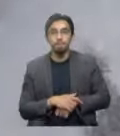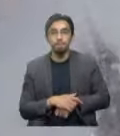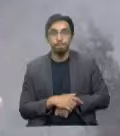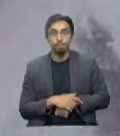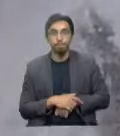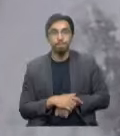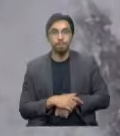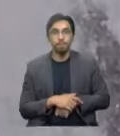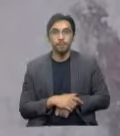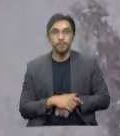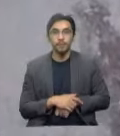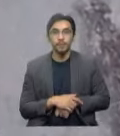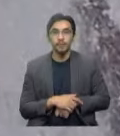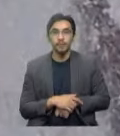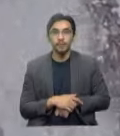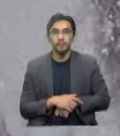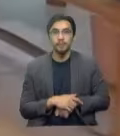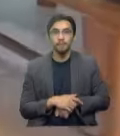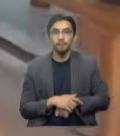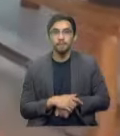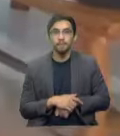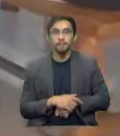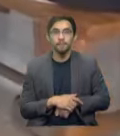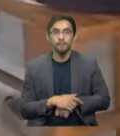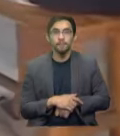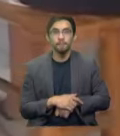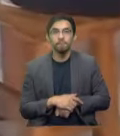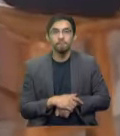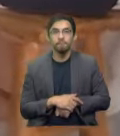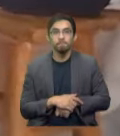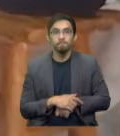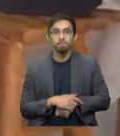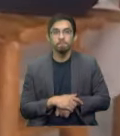Dari Yogyakarta, Galih Wisma, iNews, melaporkan.